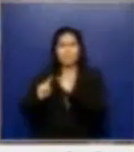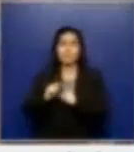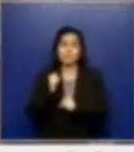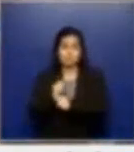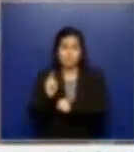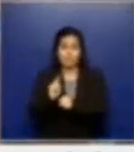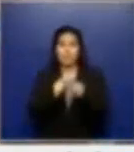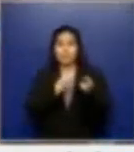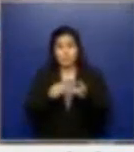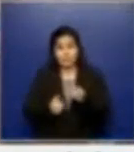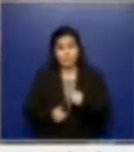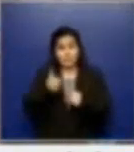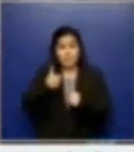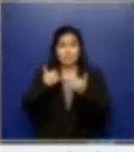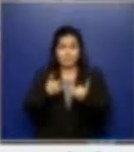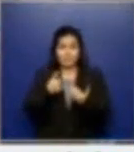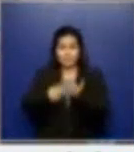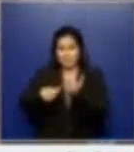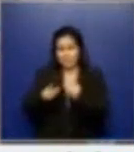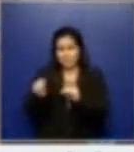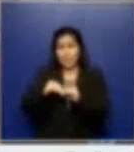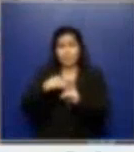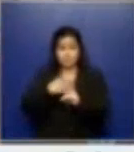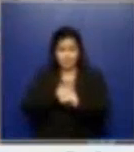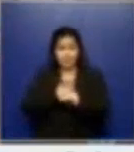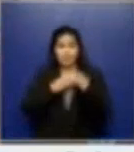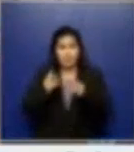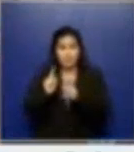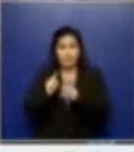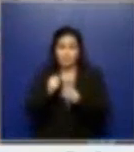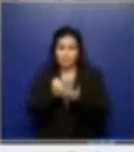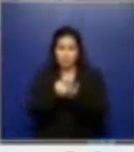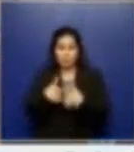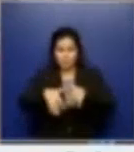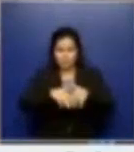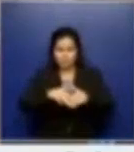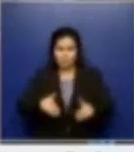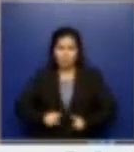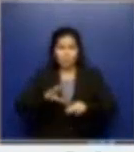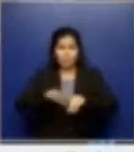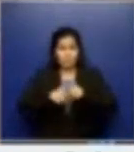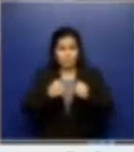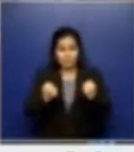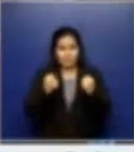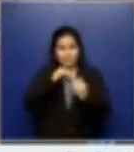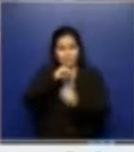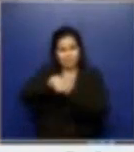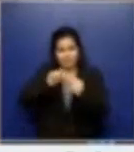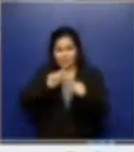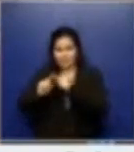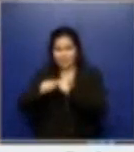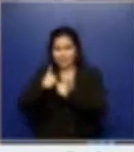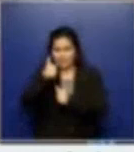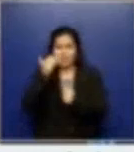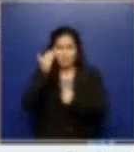ดีที่สุดที่ท่านจะได้ภาษีเยอะคือท่านไปทำให้ปูมันเดินได้ทำให้ปูมันแข็งแรงท่านก็จะรีดเลือด